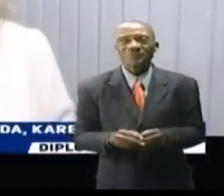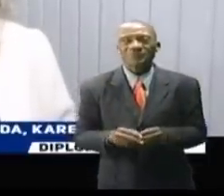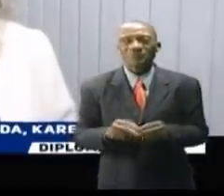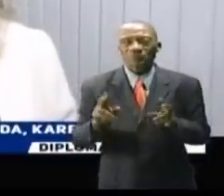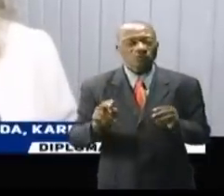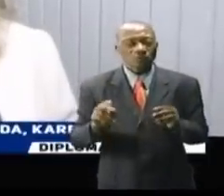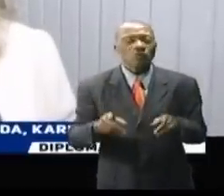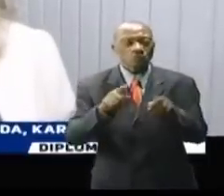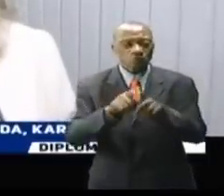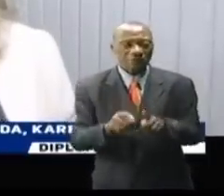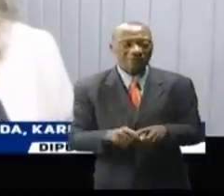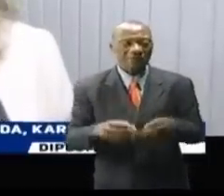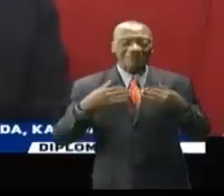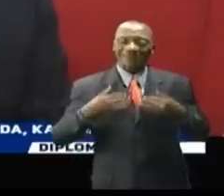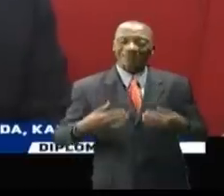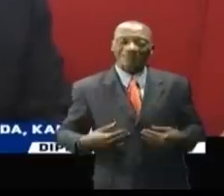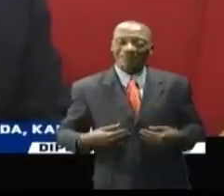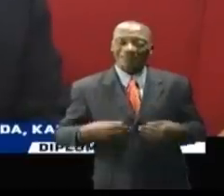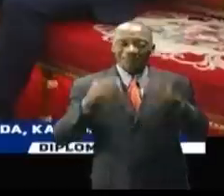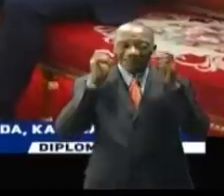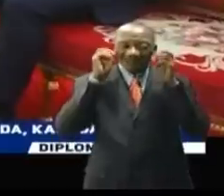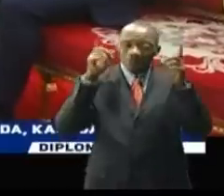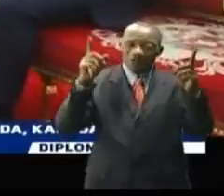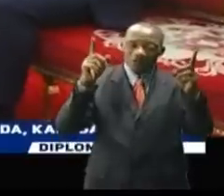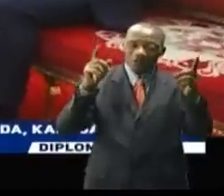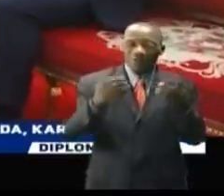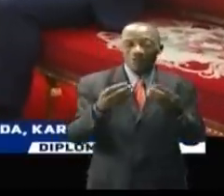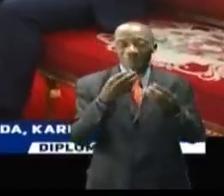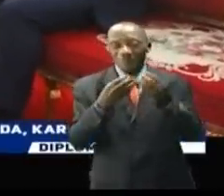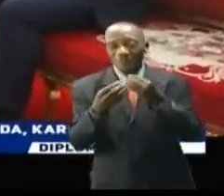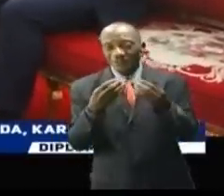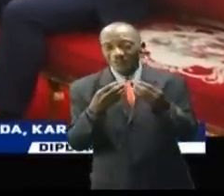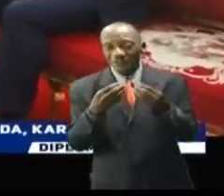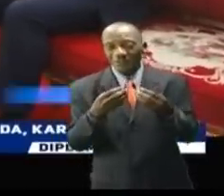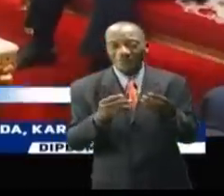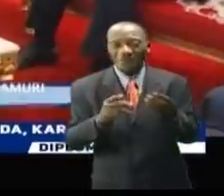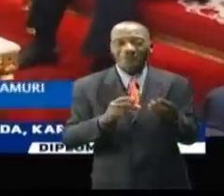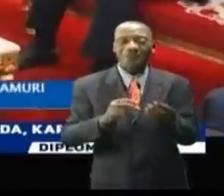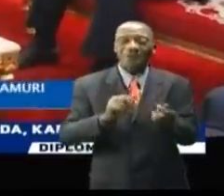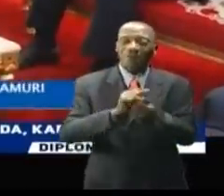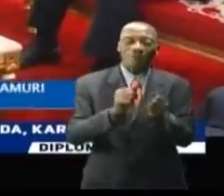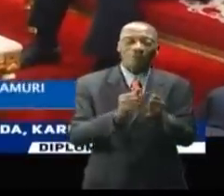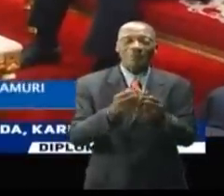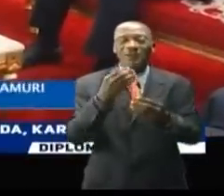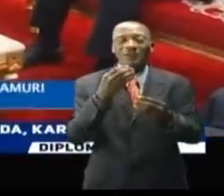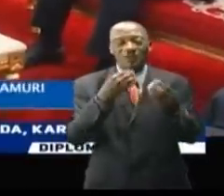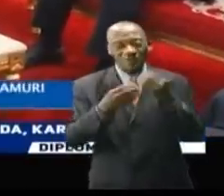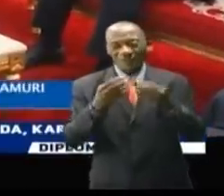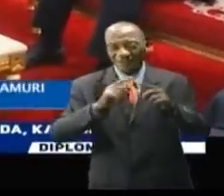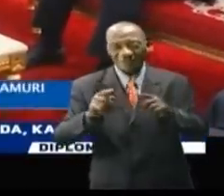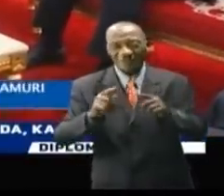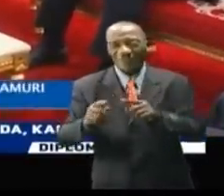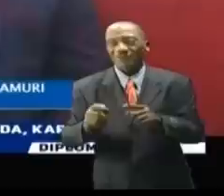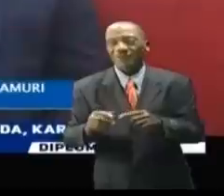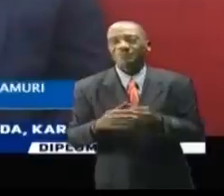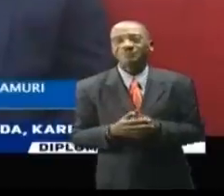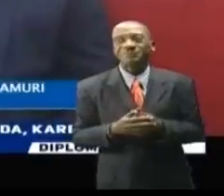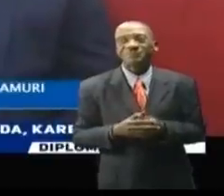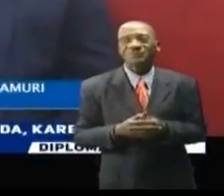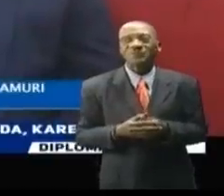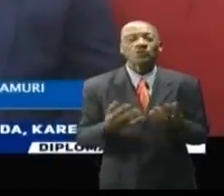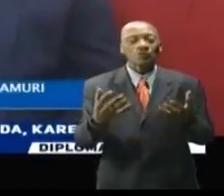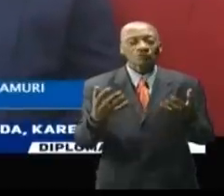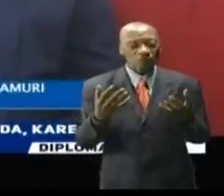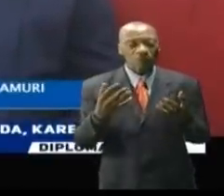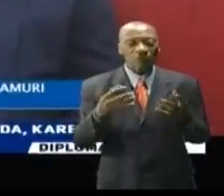santé, l'éducation, la nutrition et les programmes humanitaires. Sans répit jusqu'à la pacification totale du